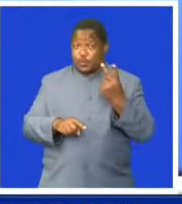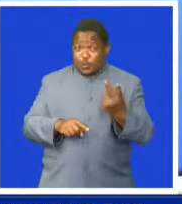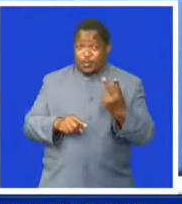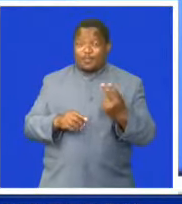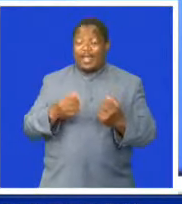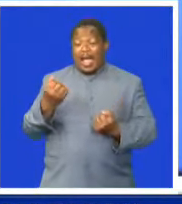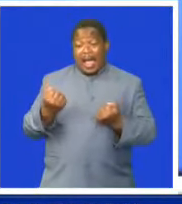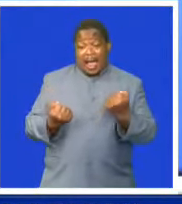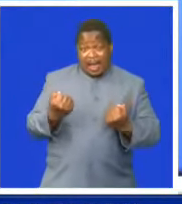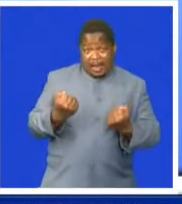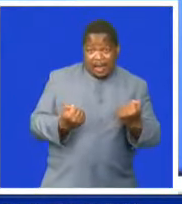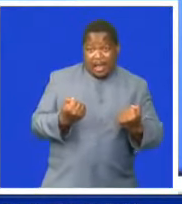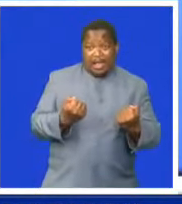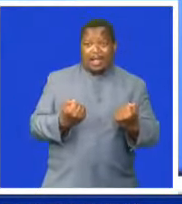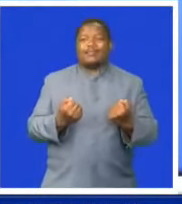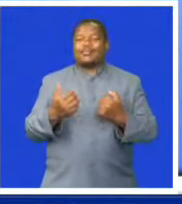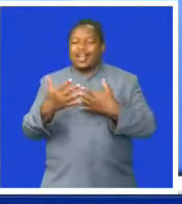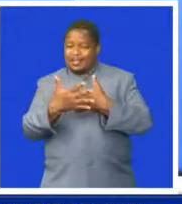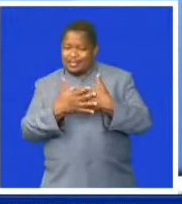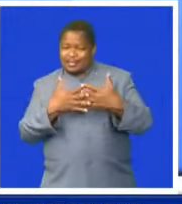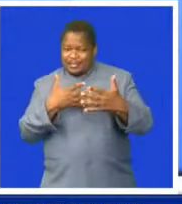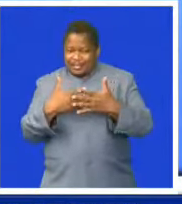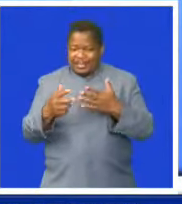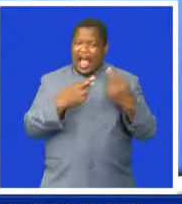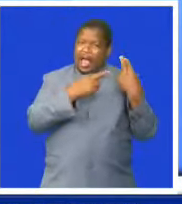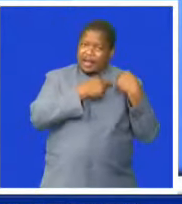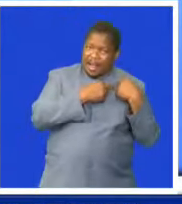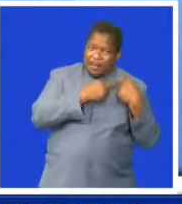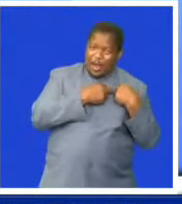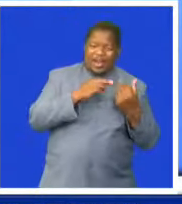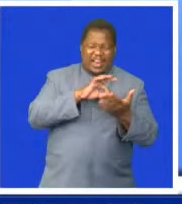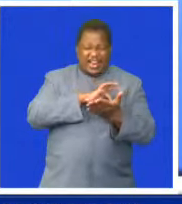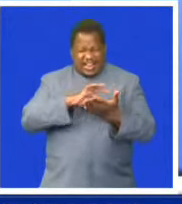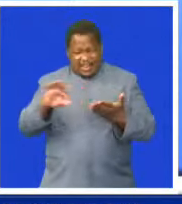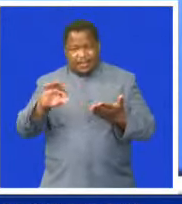kusahanjwa. Emacembu sekaveleka ayitholile le migomo kanike